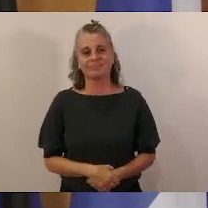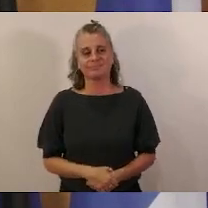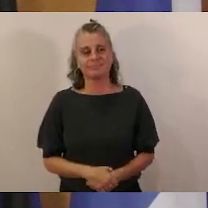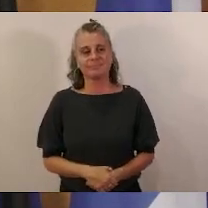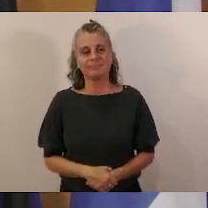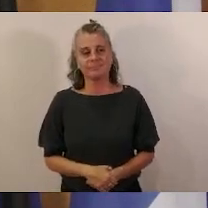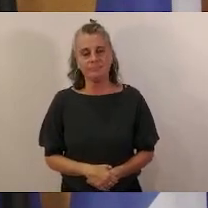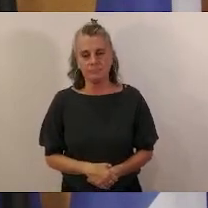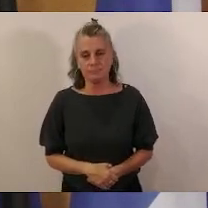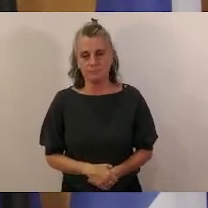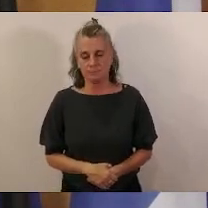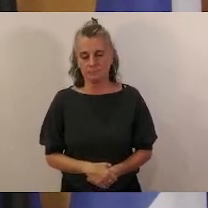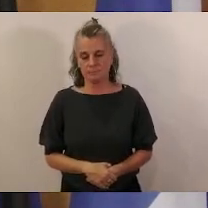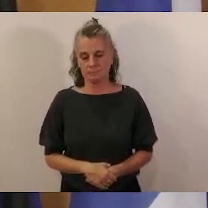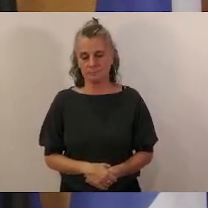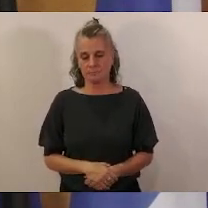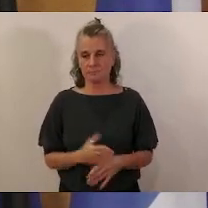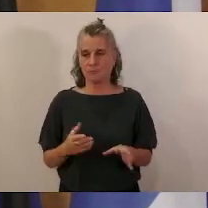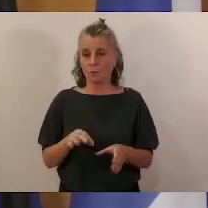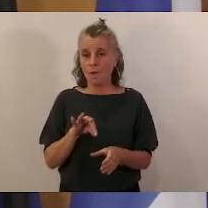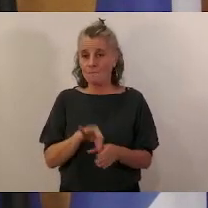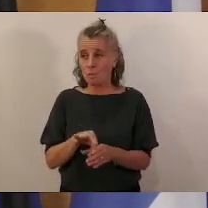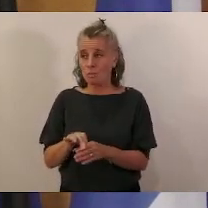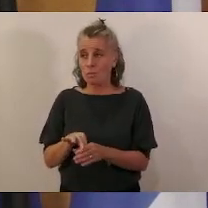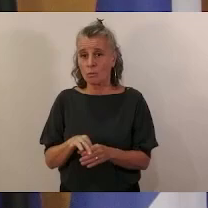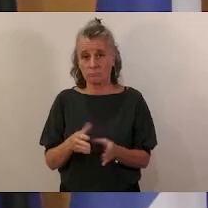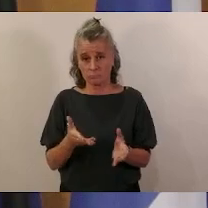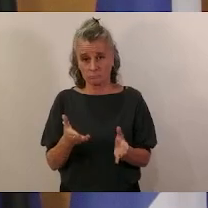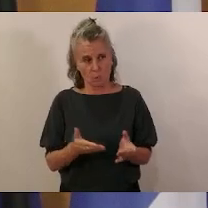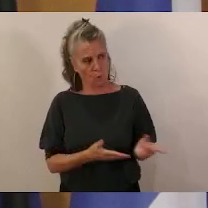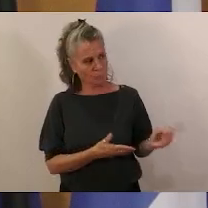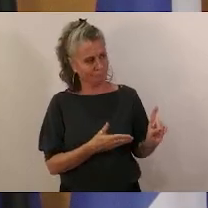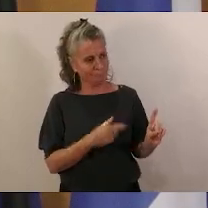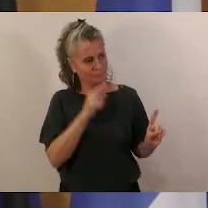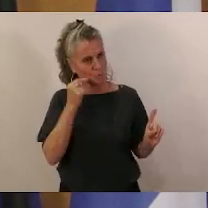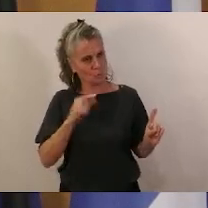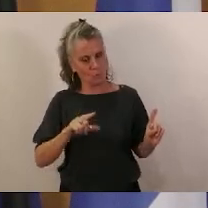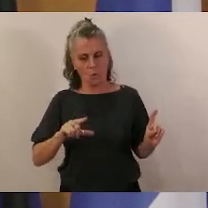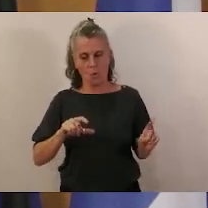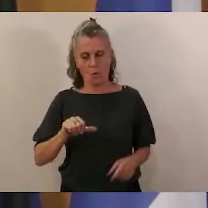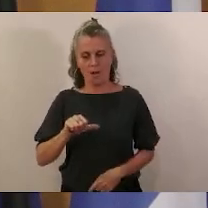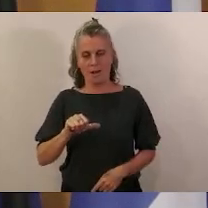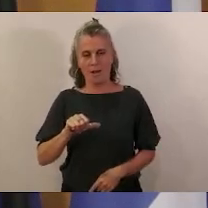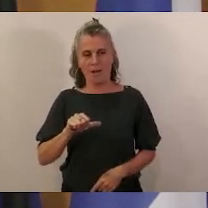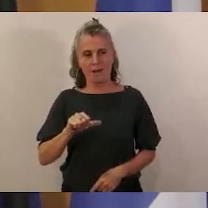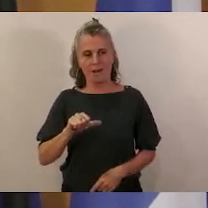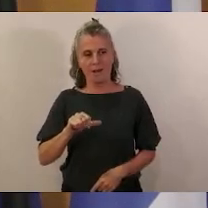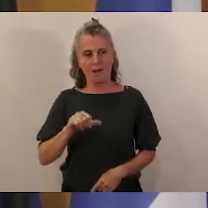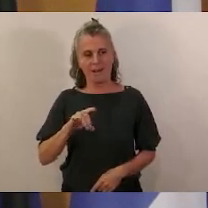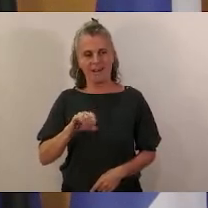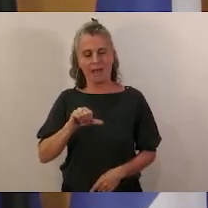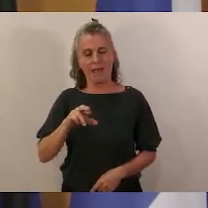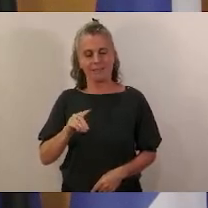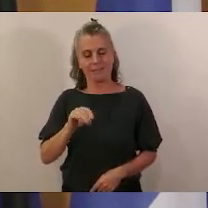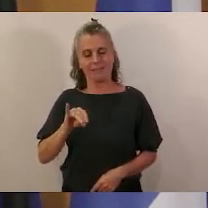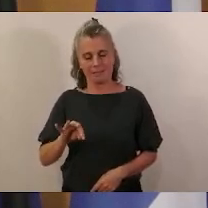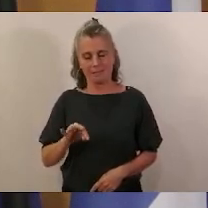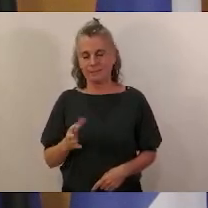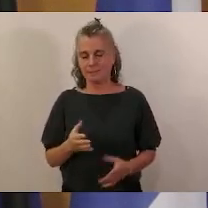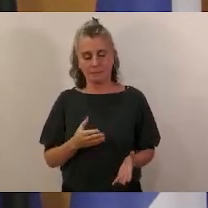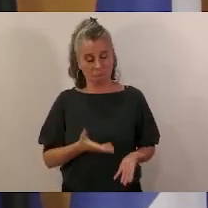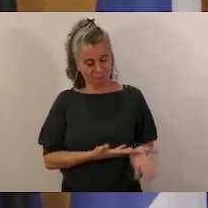Je prends les votes. Alors Monsieur Lardit, je vous donne la parole. Juste quelques